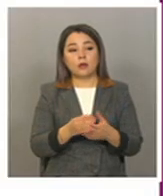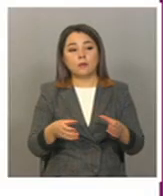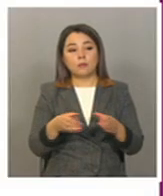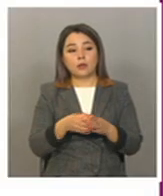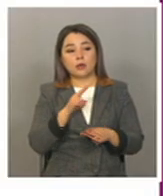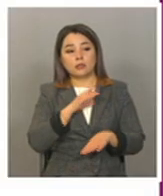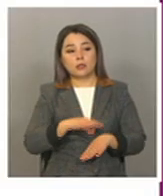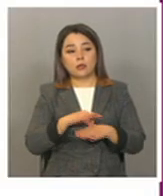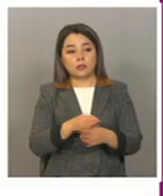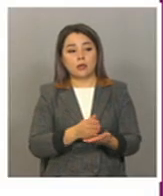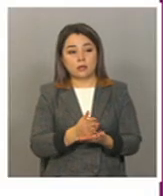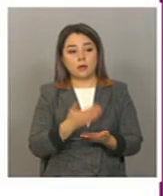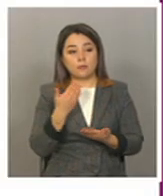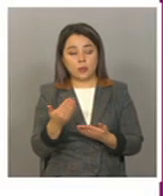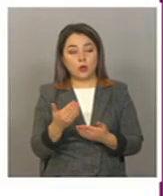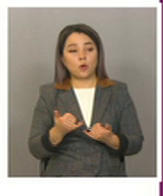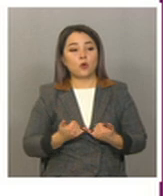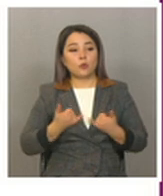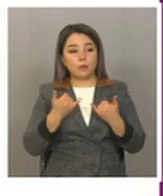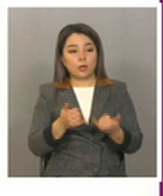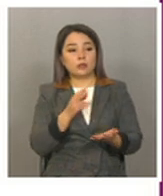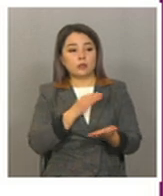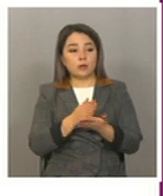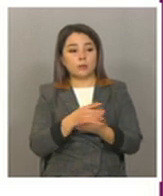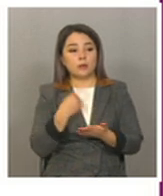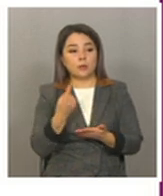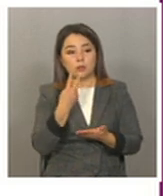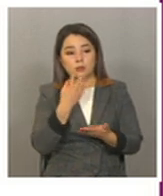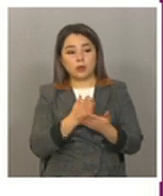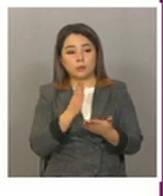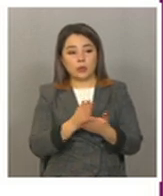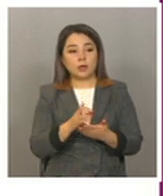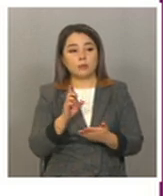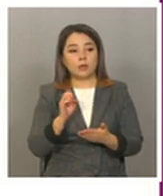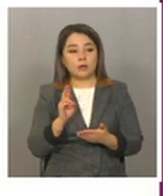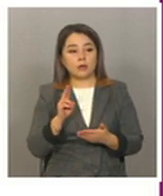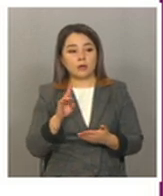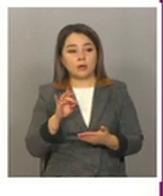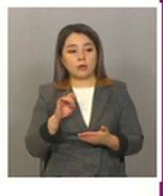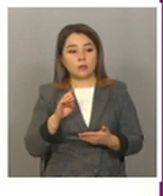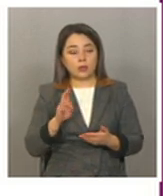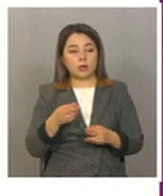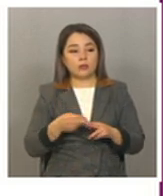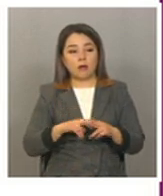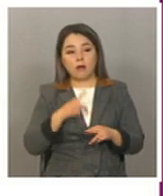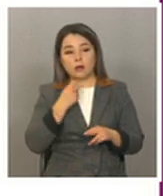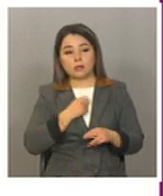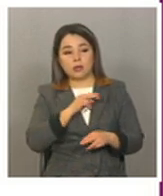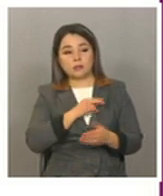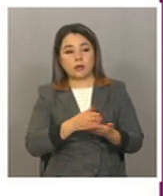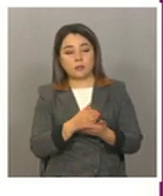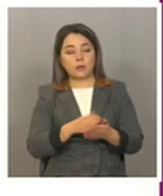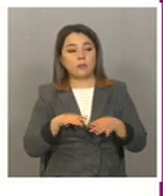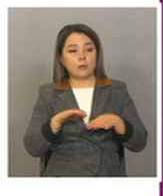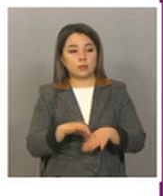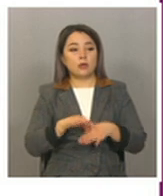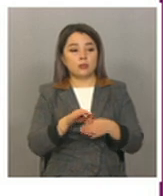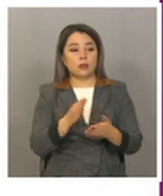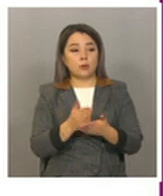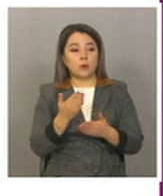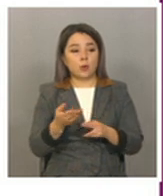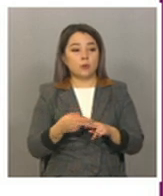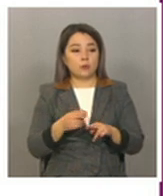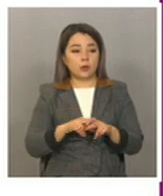қызметі бұл жерде құрметті қызметтердің бірі болды. Беклербек әскери істерді басқарды. Сонымен қатар